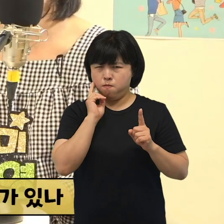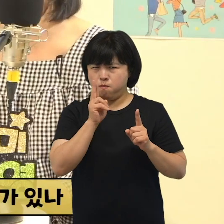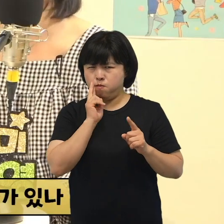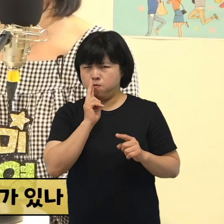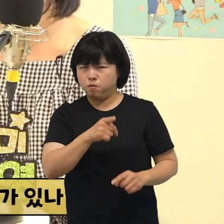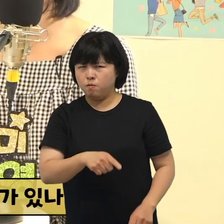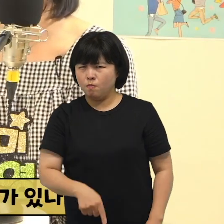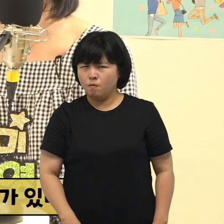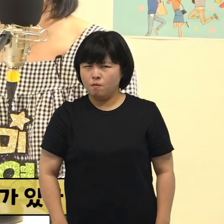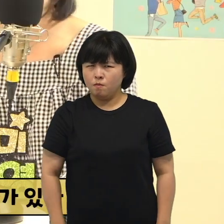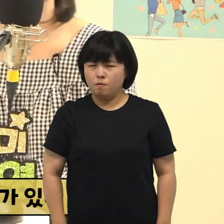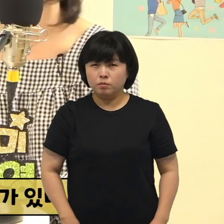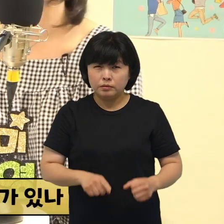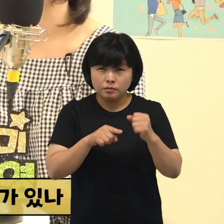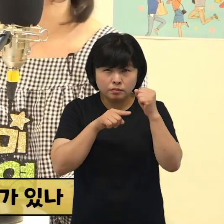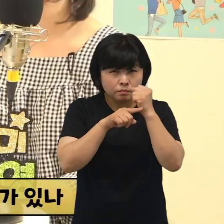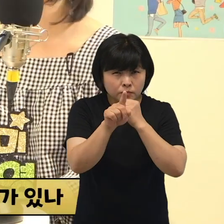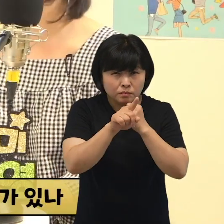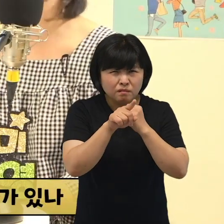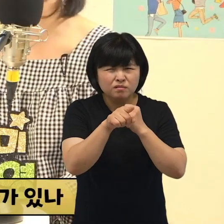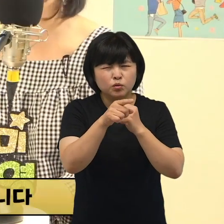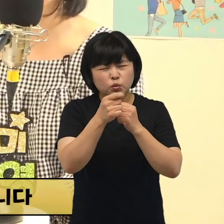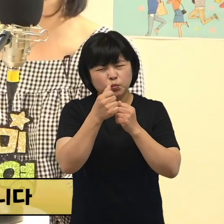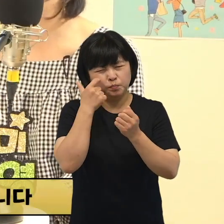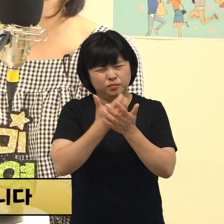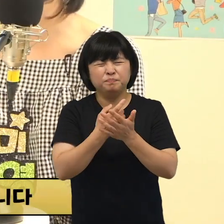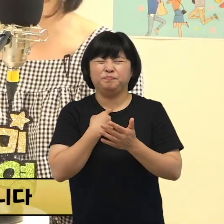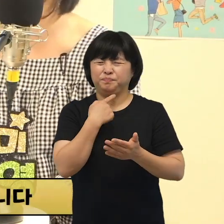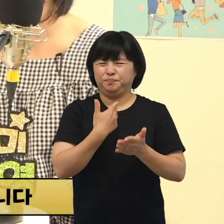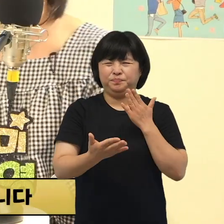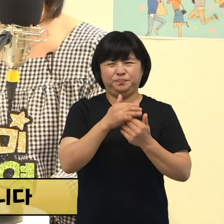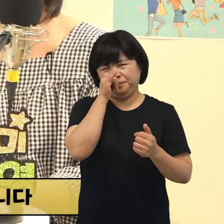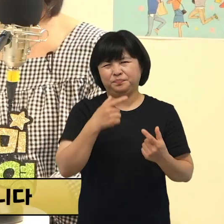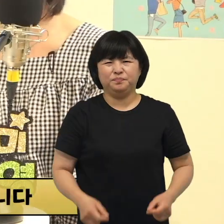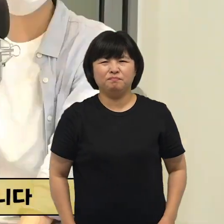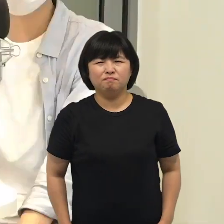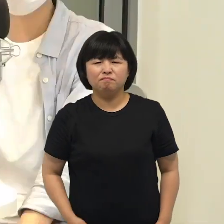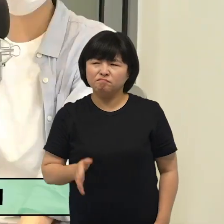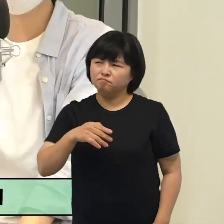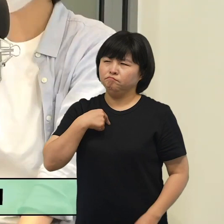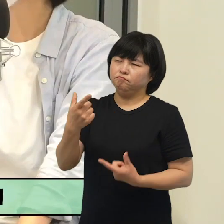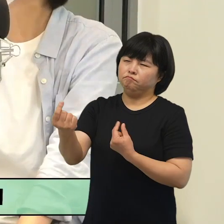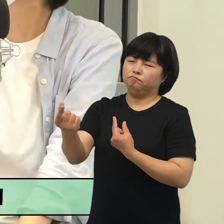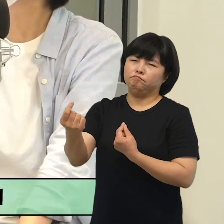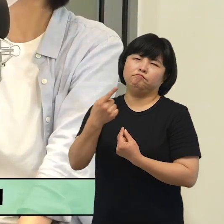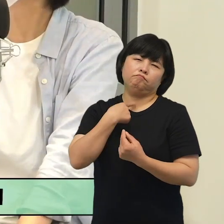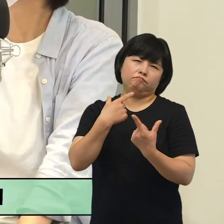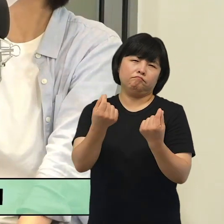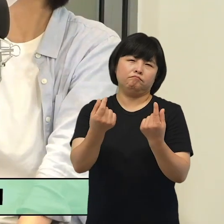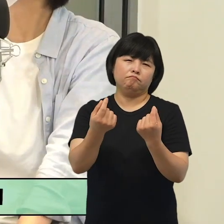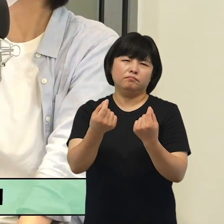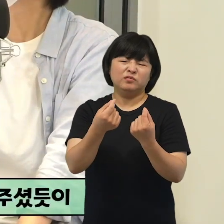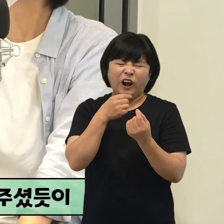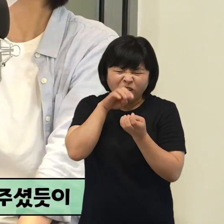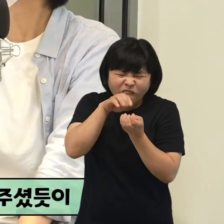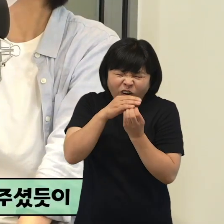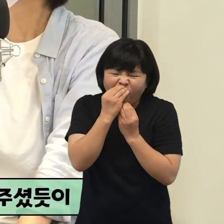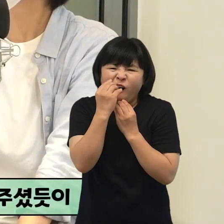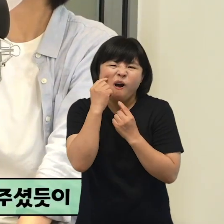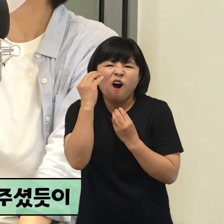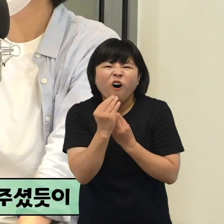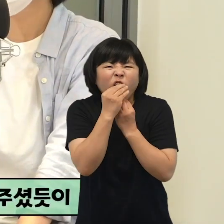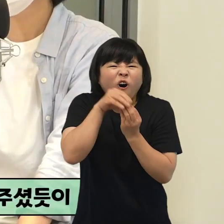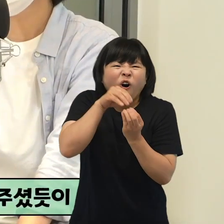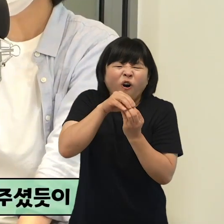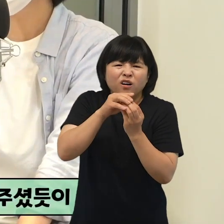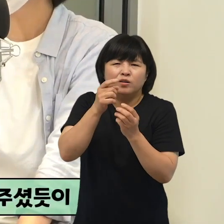말을 심하게 할 수가 있나? 그래서 약간 좀 충격을 받았던 경험이 있습니다. 네, 저도 그랬던 것 같은데 이게 틀딱이라는